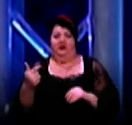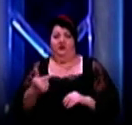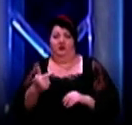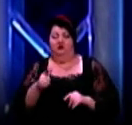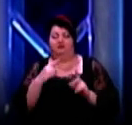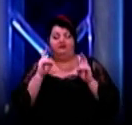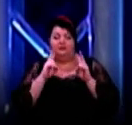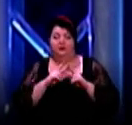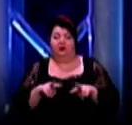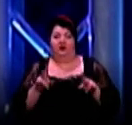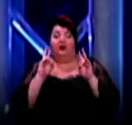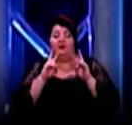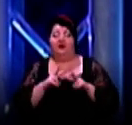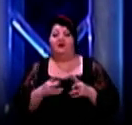адже